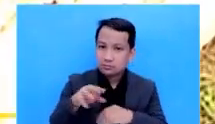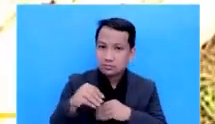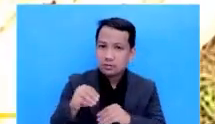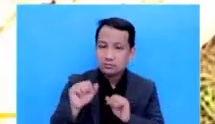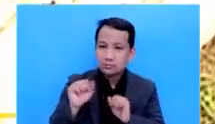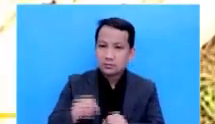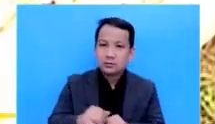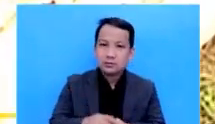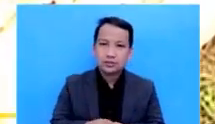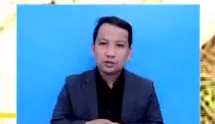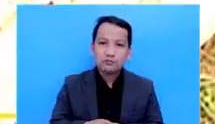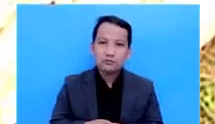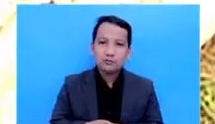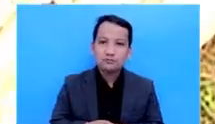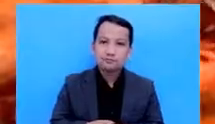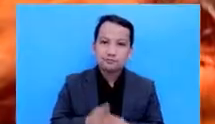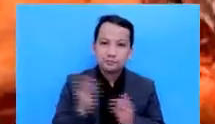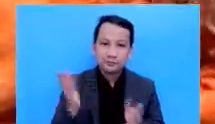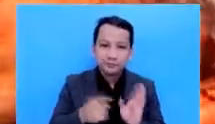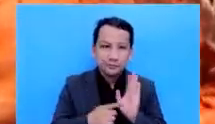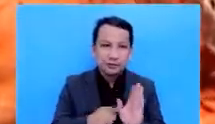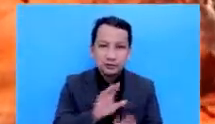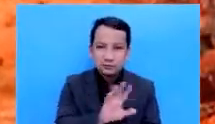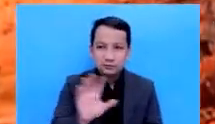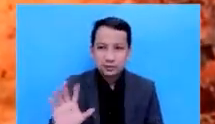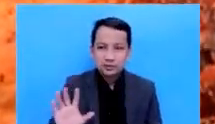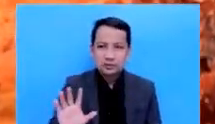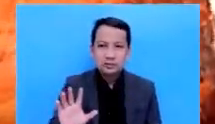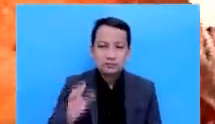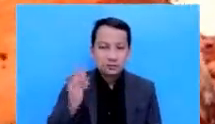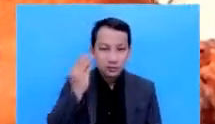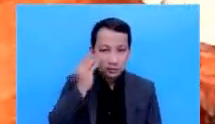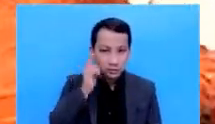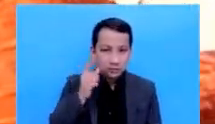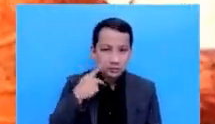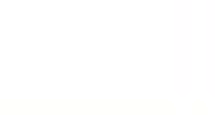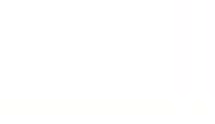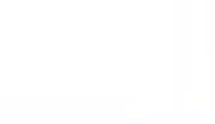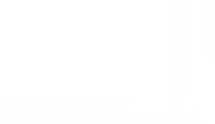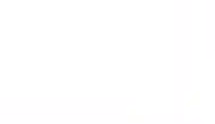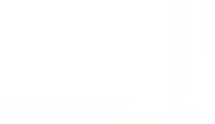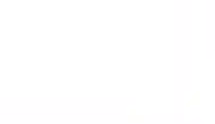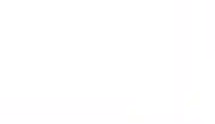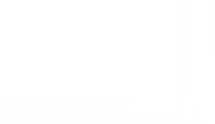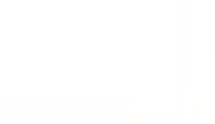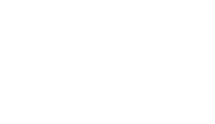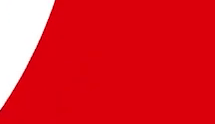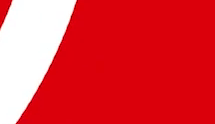Nagbabalita mula sa frontline. Laila Panghilinan, News 5.